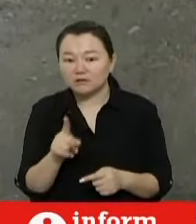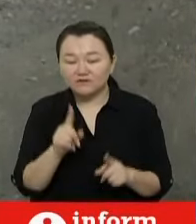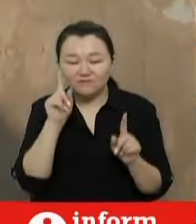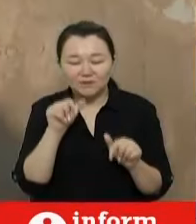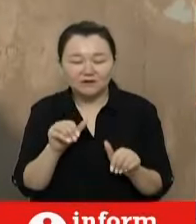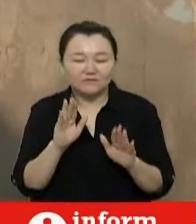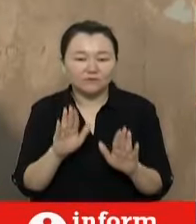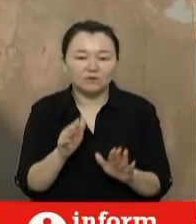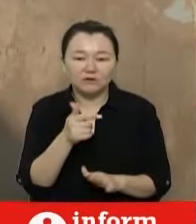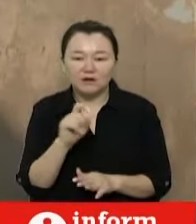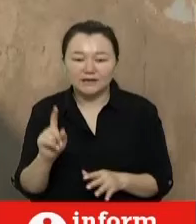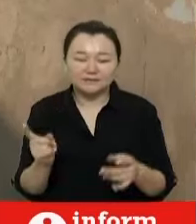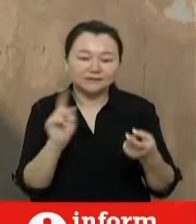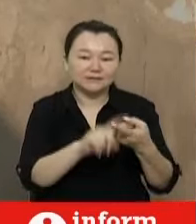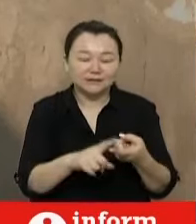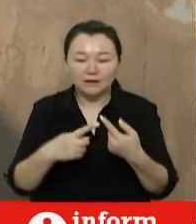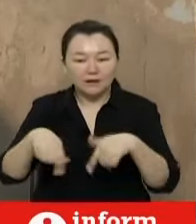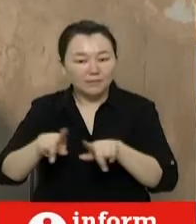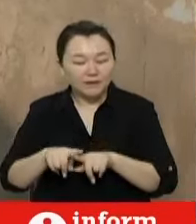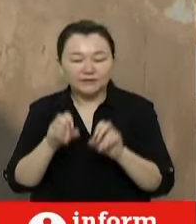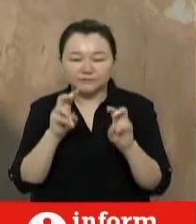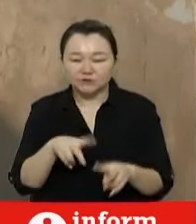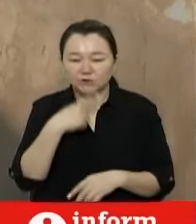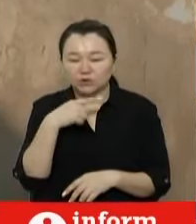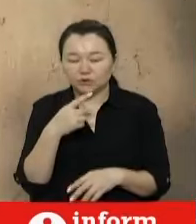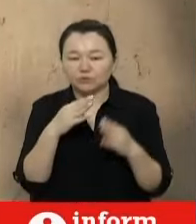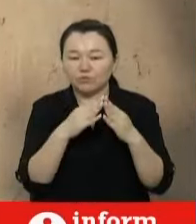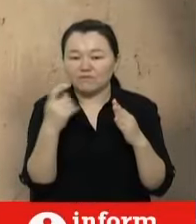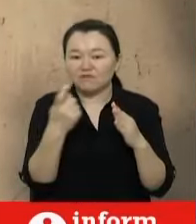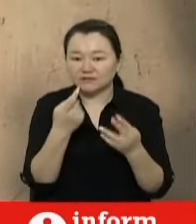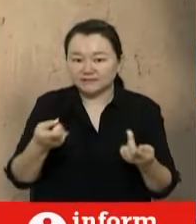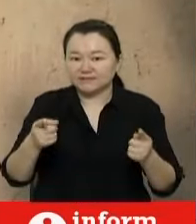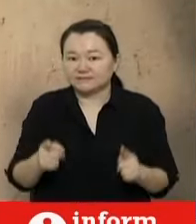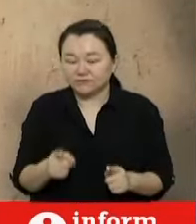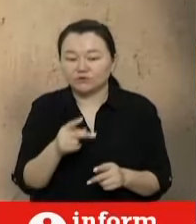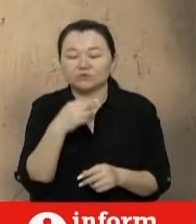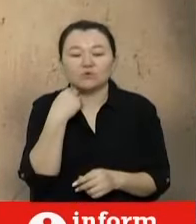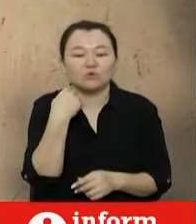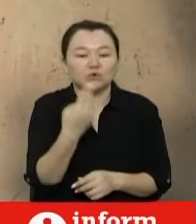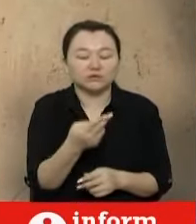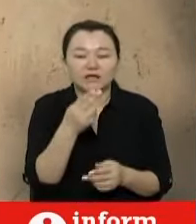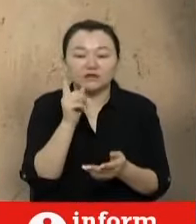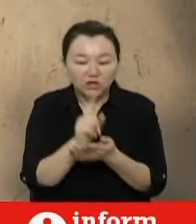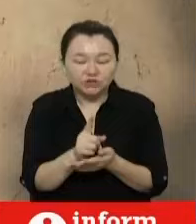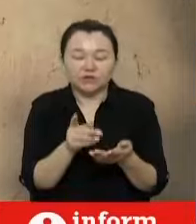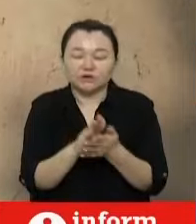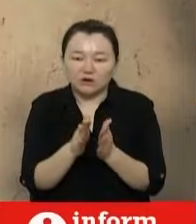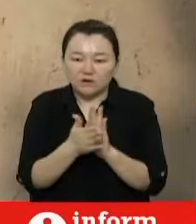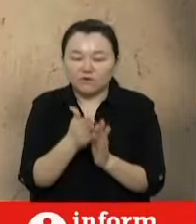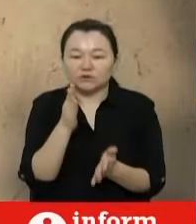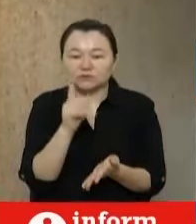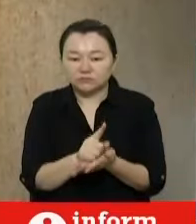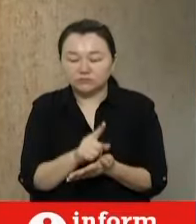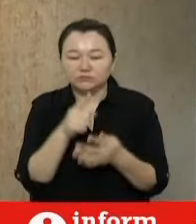только газоснабжающая компания, но специалисты говорят, домовладельцы действительно должны иметь договор с организацией по